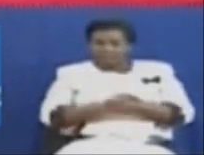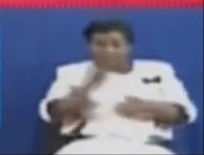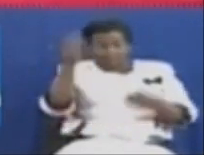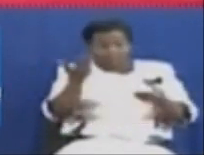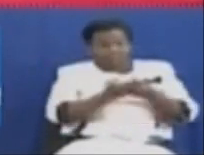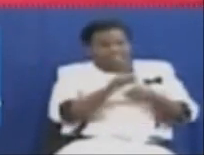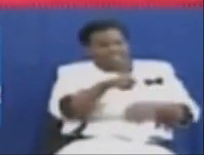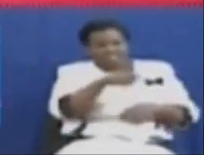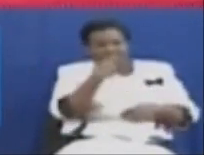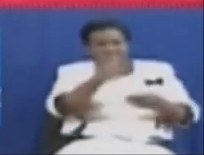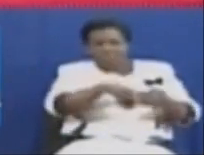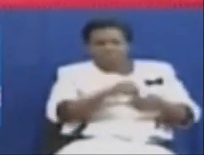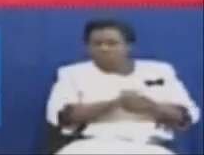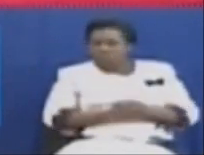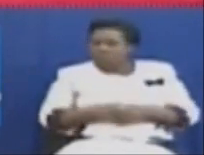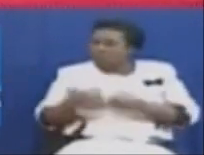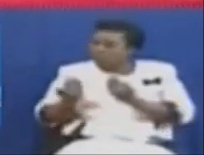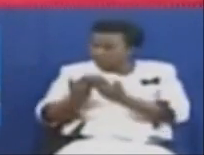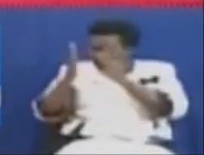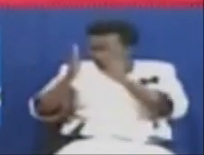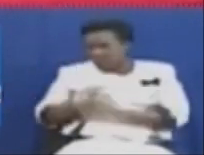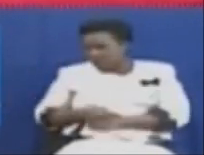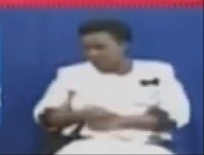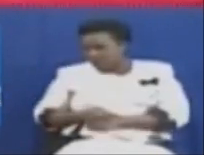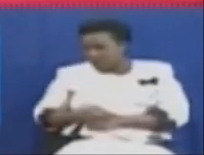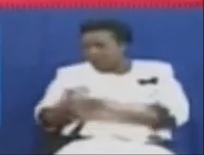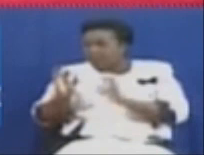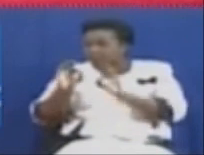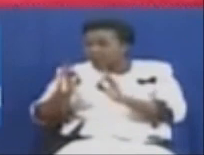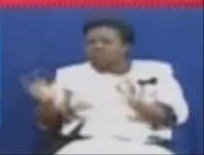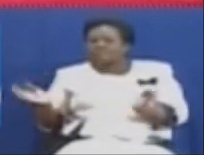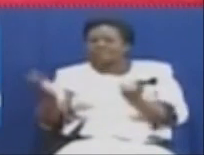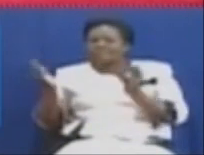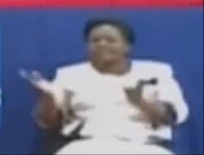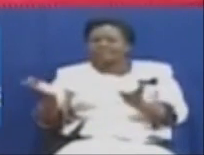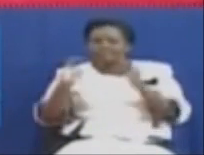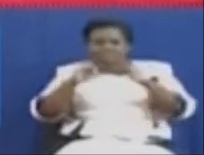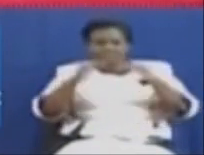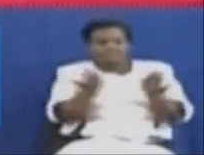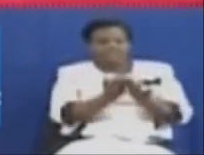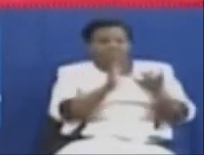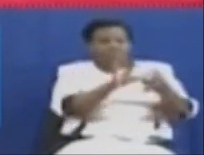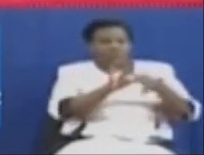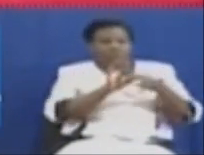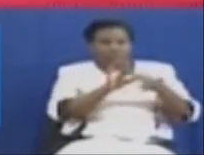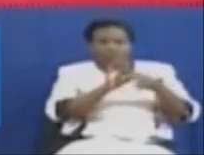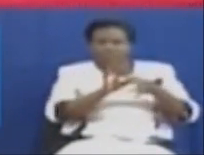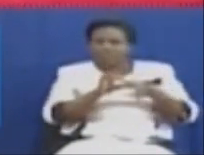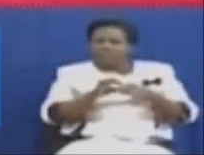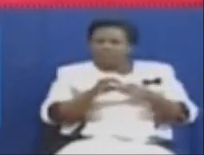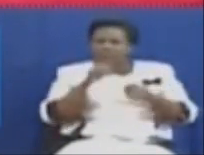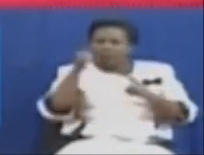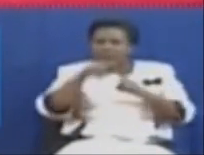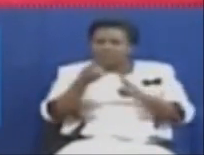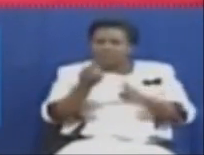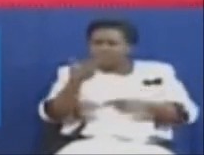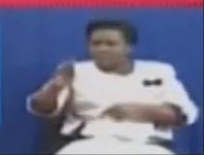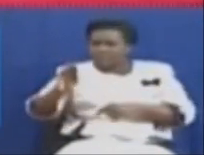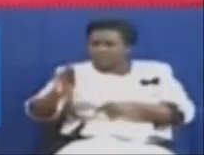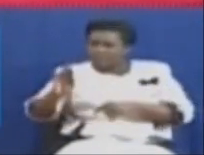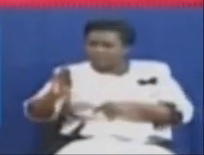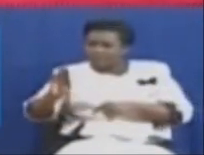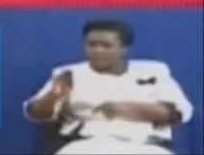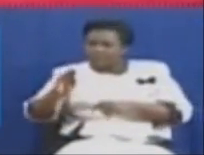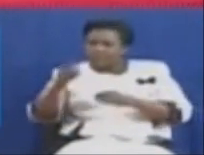benki za kibiashara kama NMB na CRDB, na benki zote hizi sasa hivi zina mahusiano ya moja kwa moja na benki ya